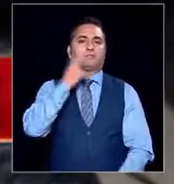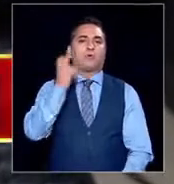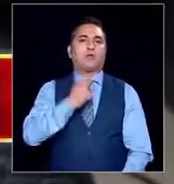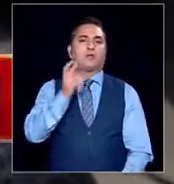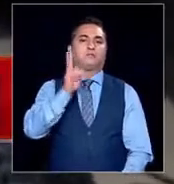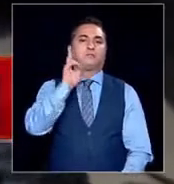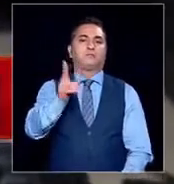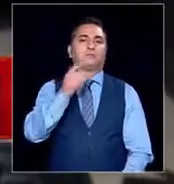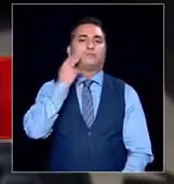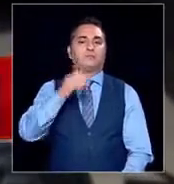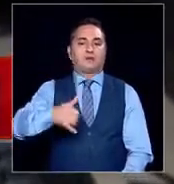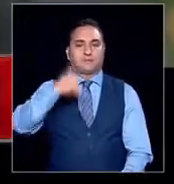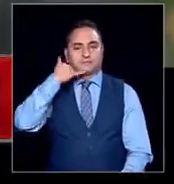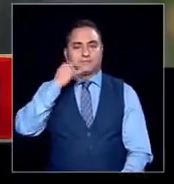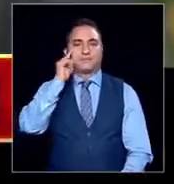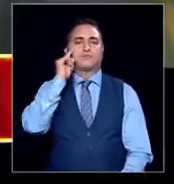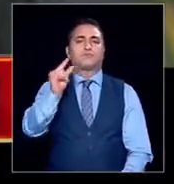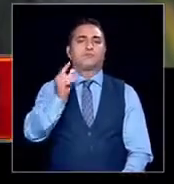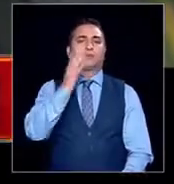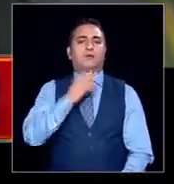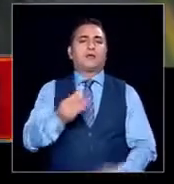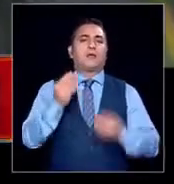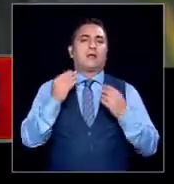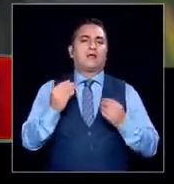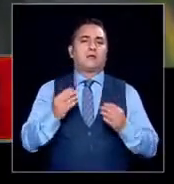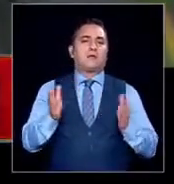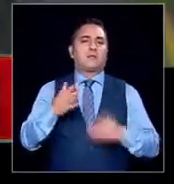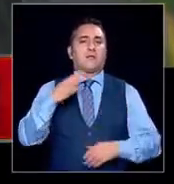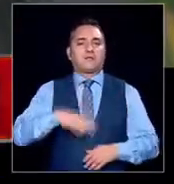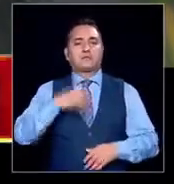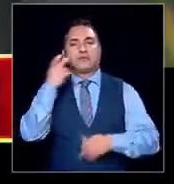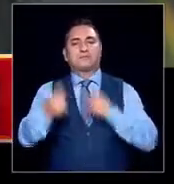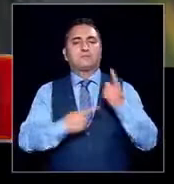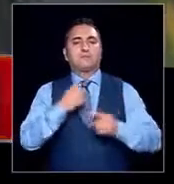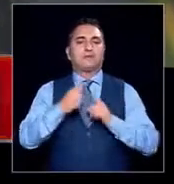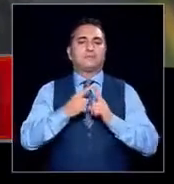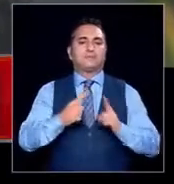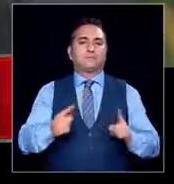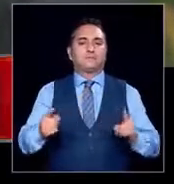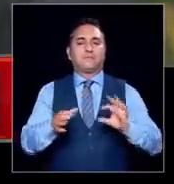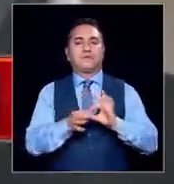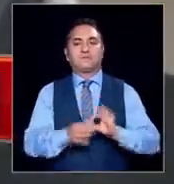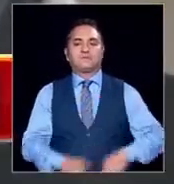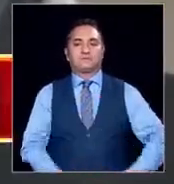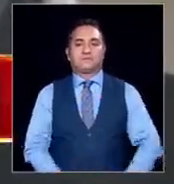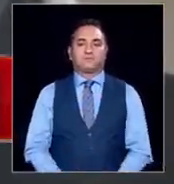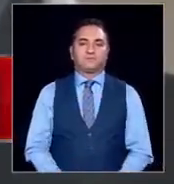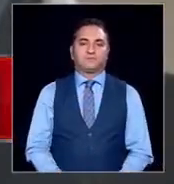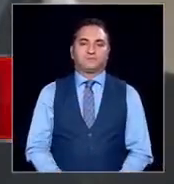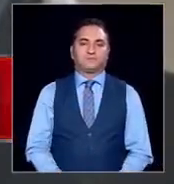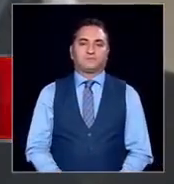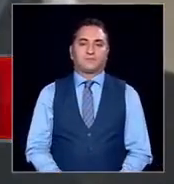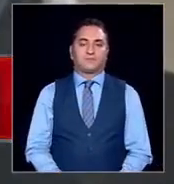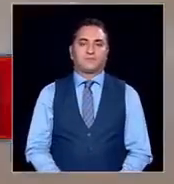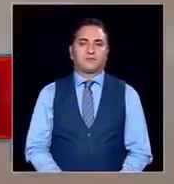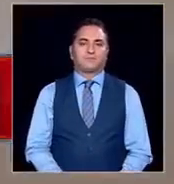dolandırıcılara aitti. Hiç şüphelenmedi. İyi bir oda istiyorum dedim. En iyi odayı size vereceğiz dediler. Ben o şekilde de